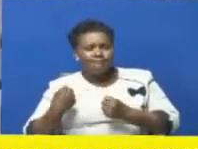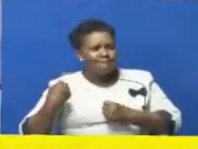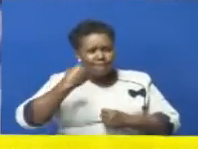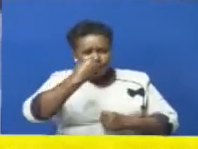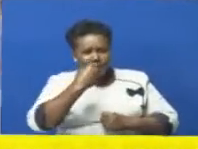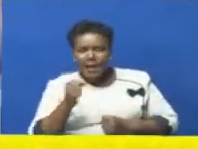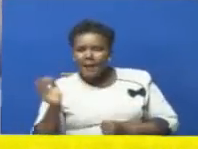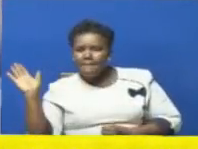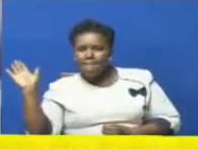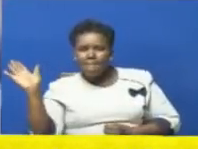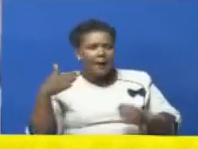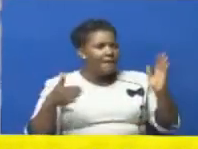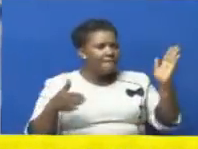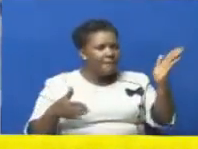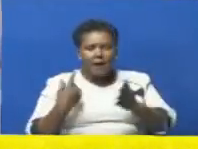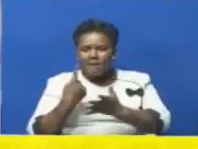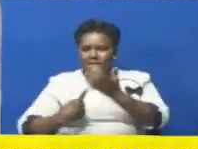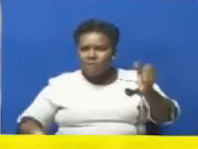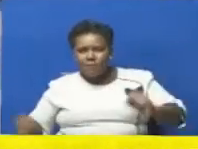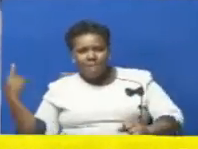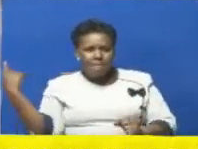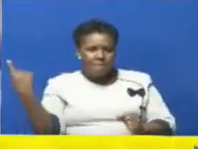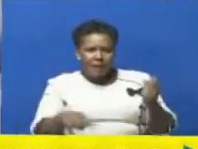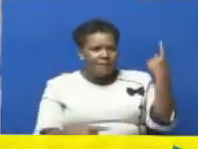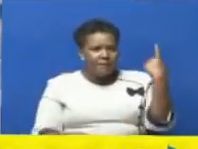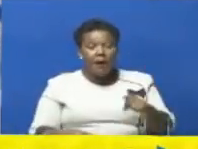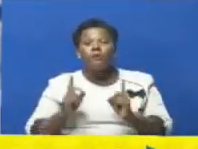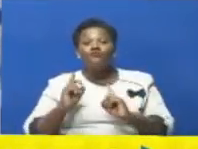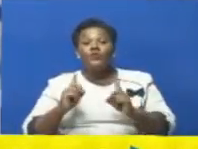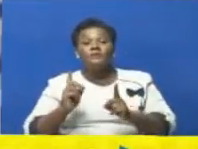fimbo mwalimu mwenzake aitwaye